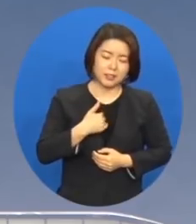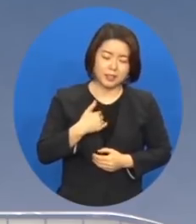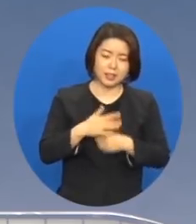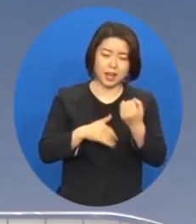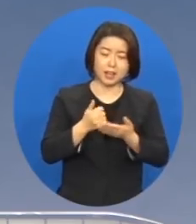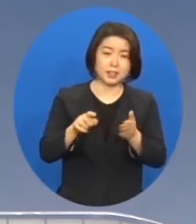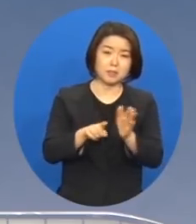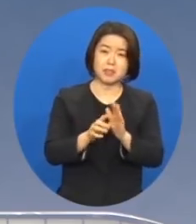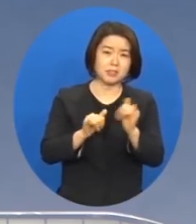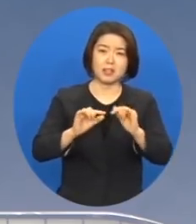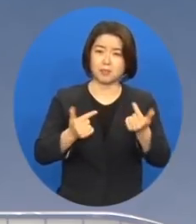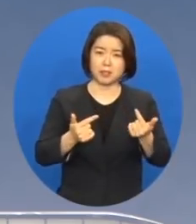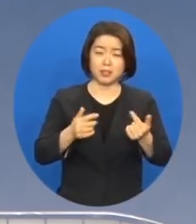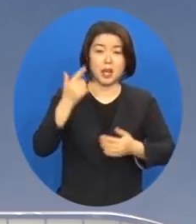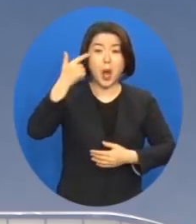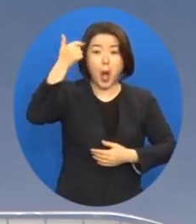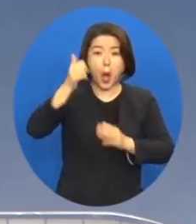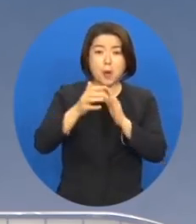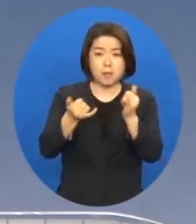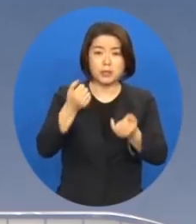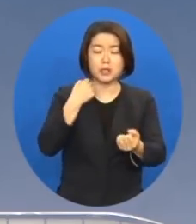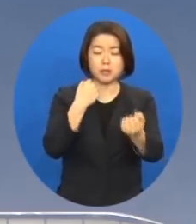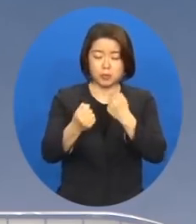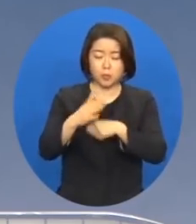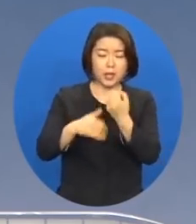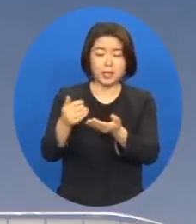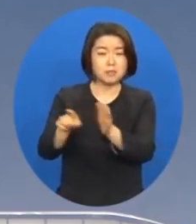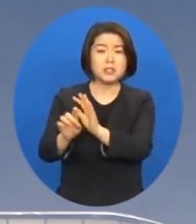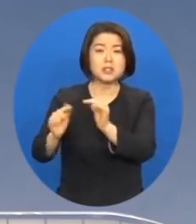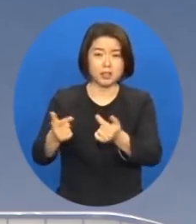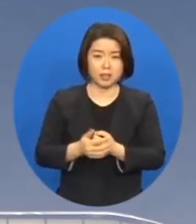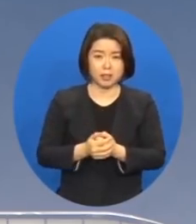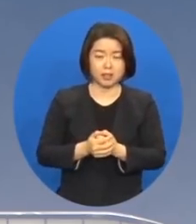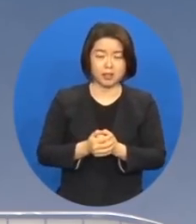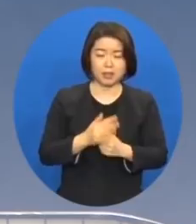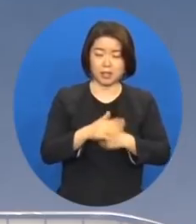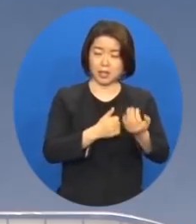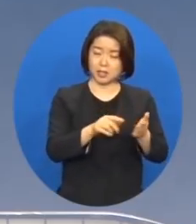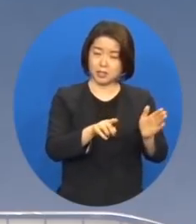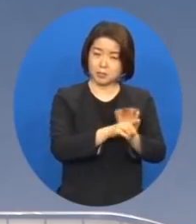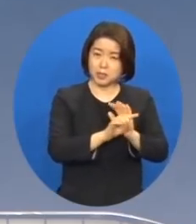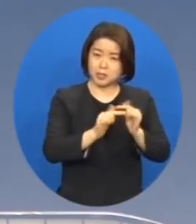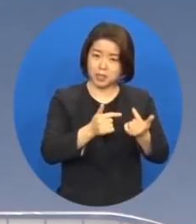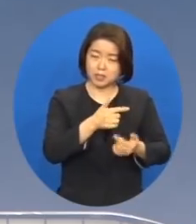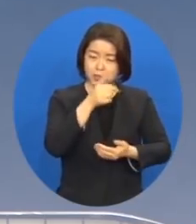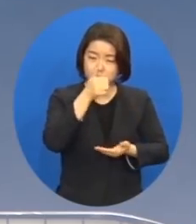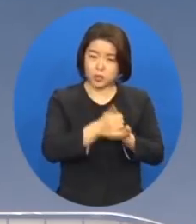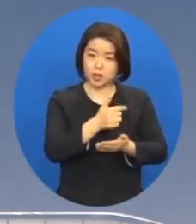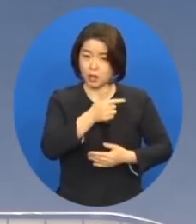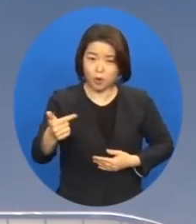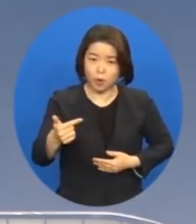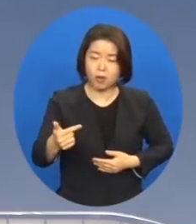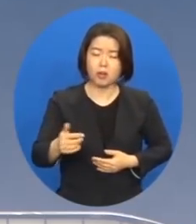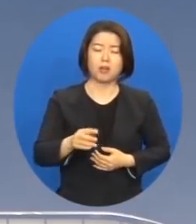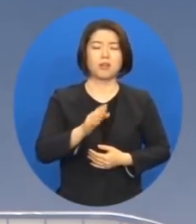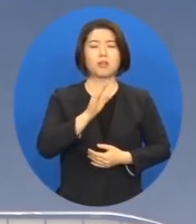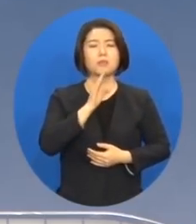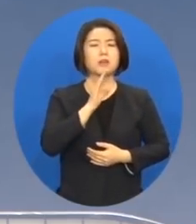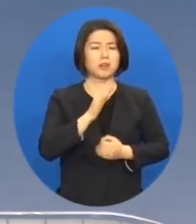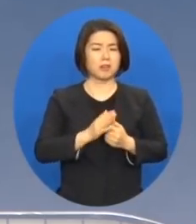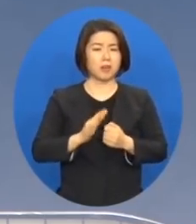목사인데도. 여러분, 하나님을 믿지 않는 죄가 그렇게 큰 죄입니까? 그렇죠. 어떻게 천국에